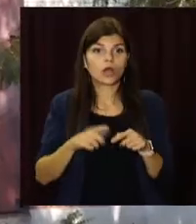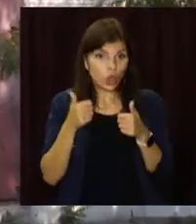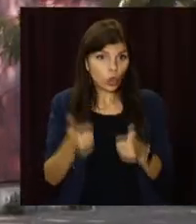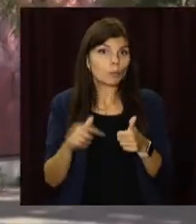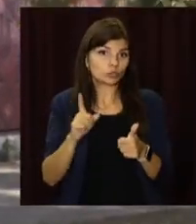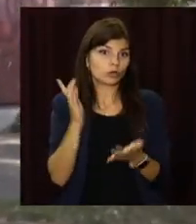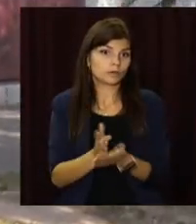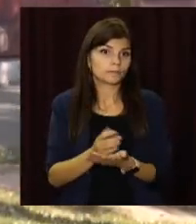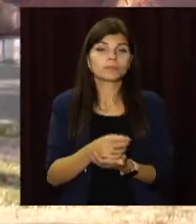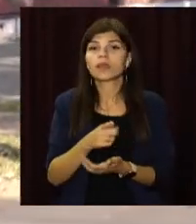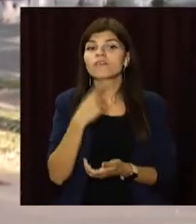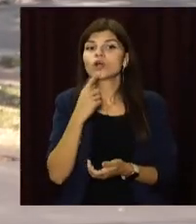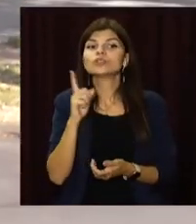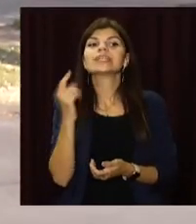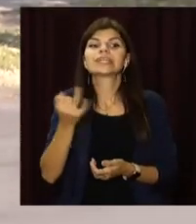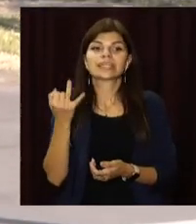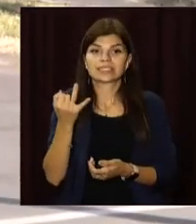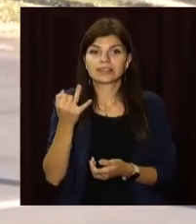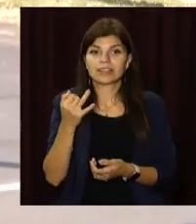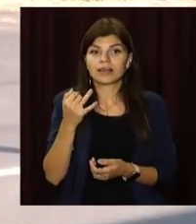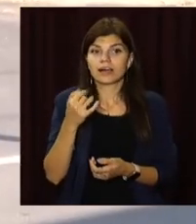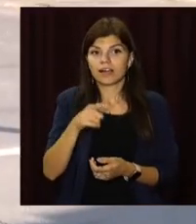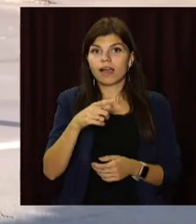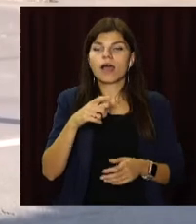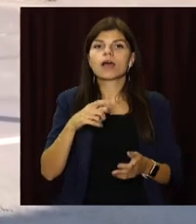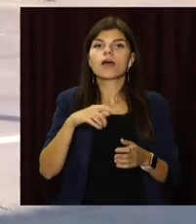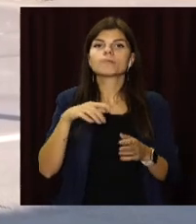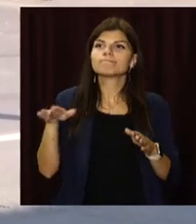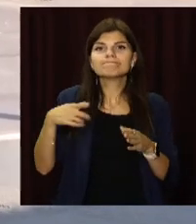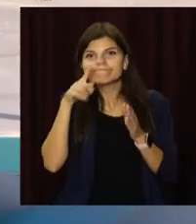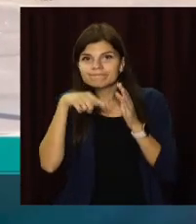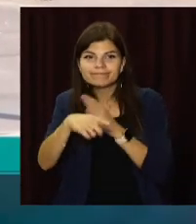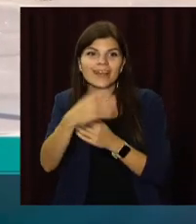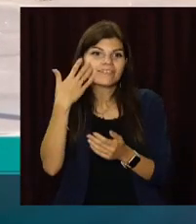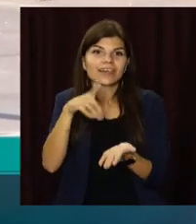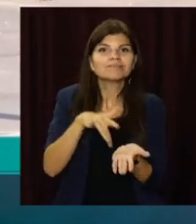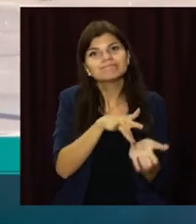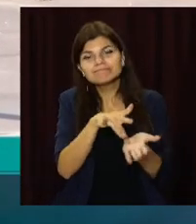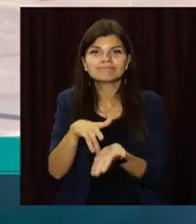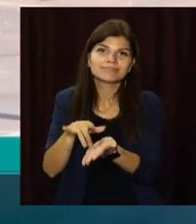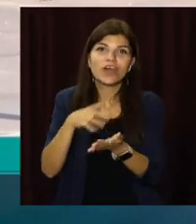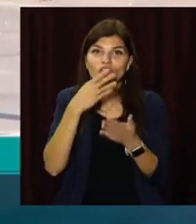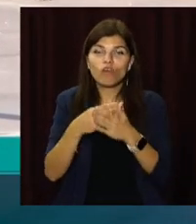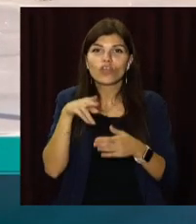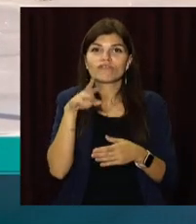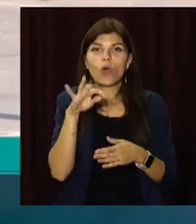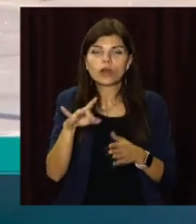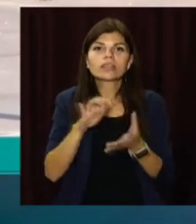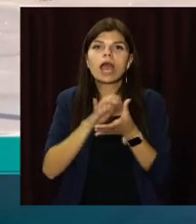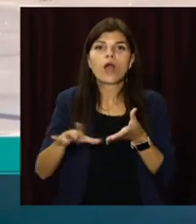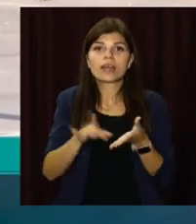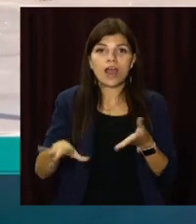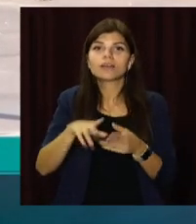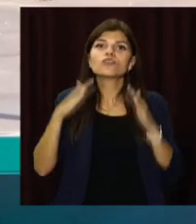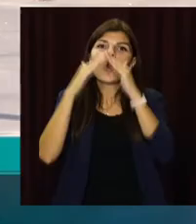Та найцікавішого, скоріше за все, ви не знайдете на головних вулицях. Тому починайте наново досліджувати власний двір і незнайомі райони, розглядати